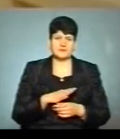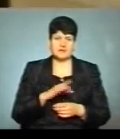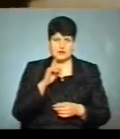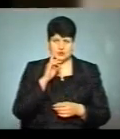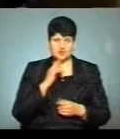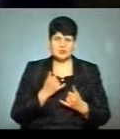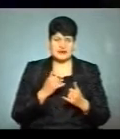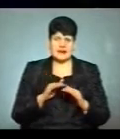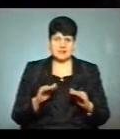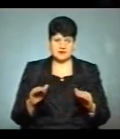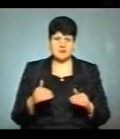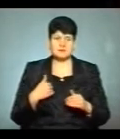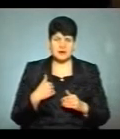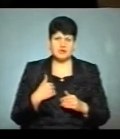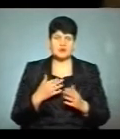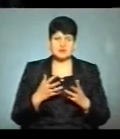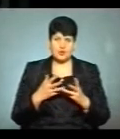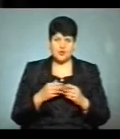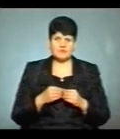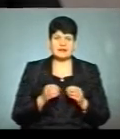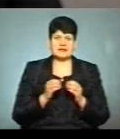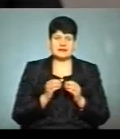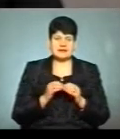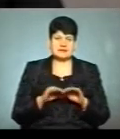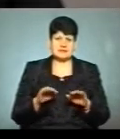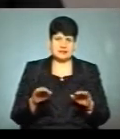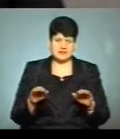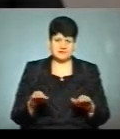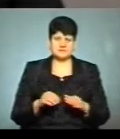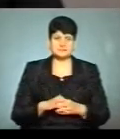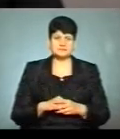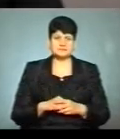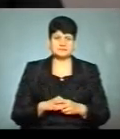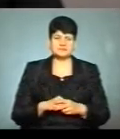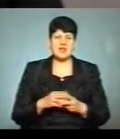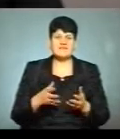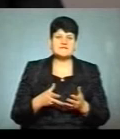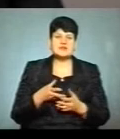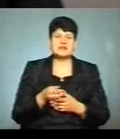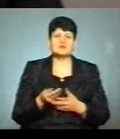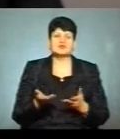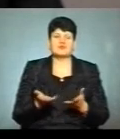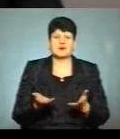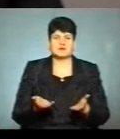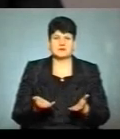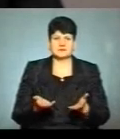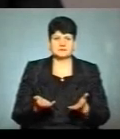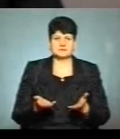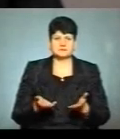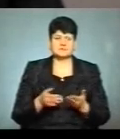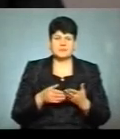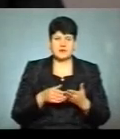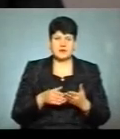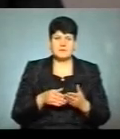зручності для дітей. Ми так і розраховували на початку на 10 дітей. А фінансування, які фінанси це